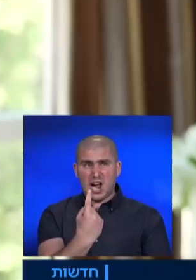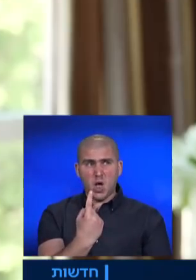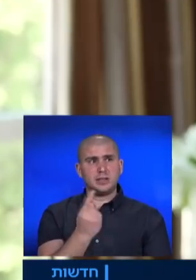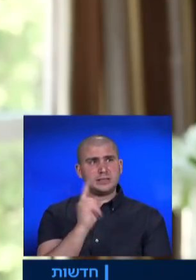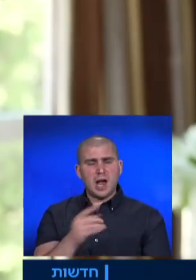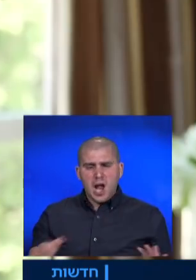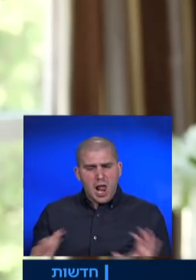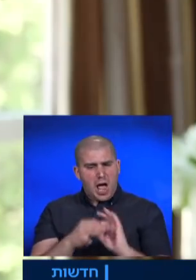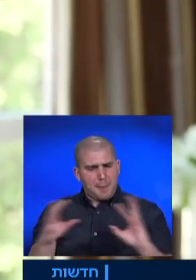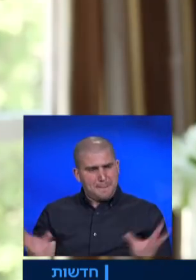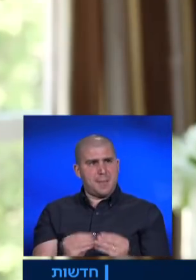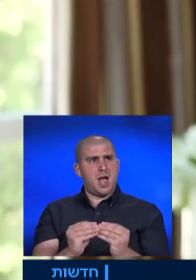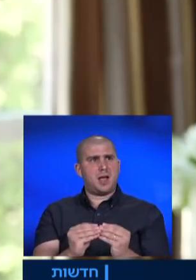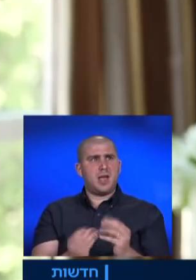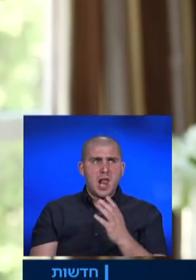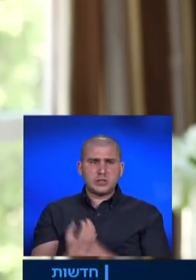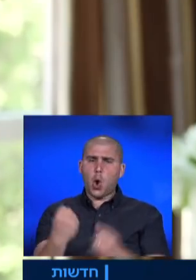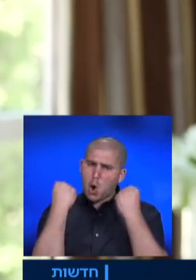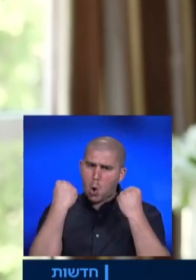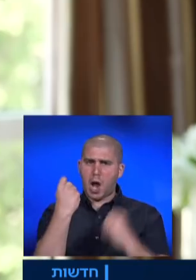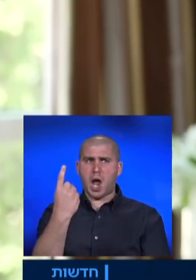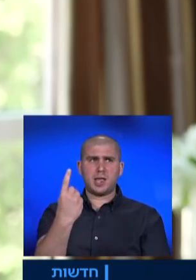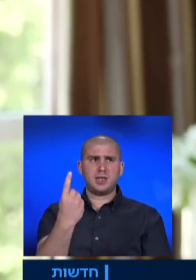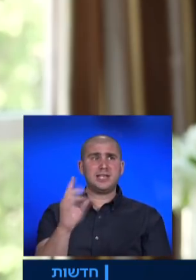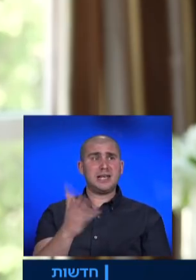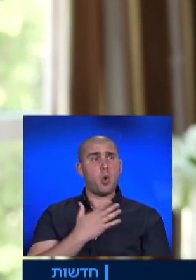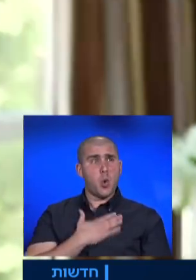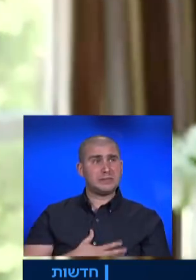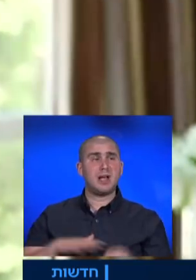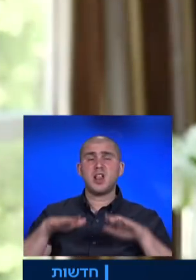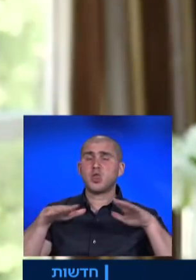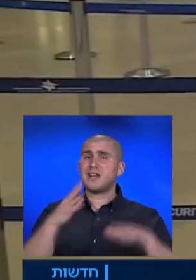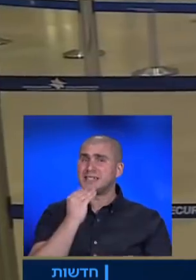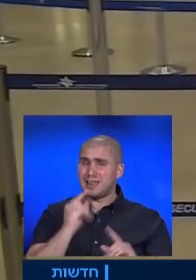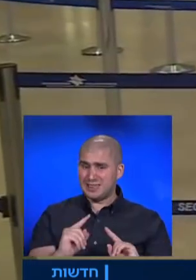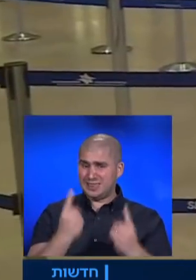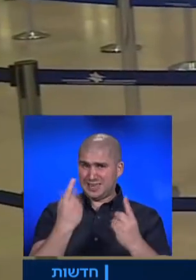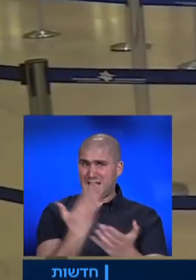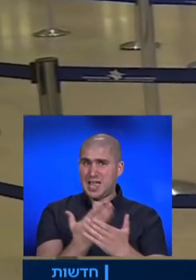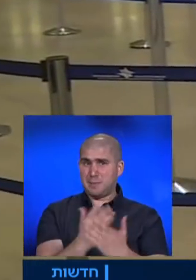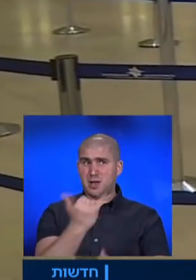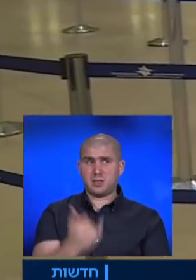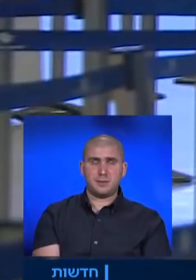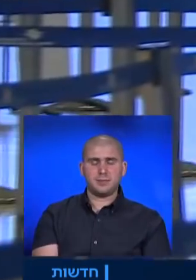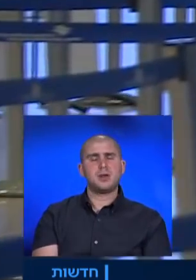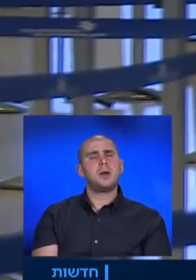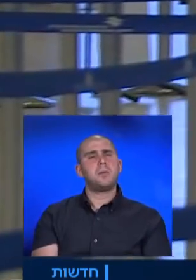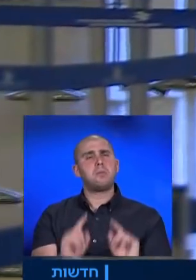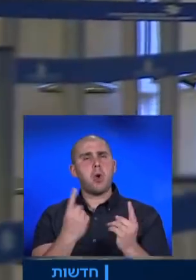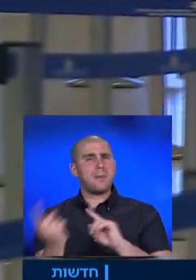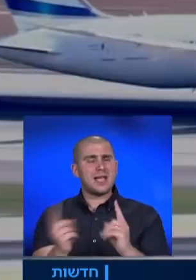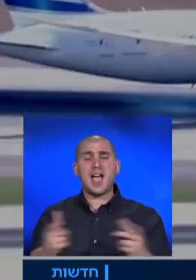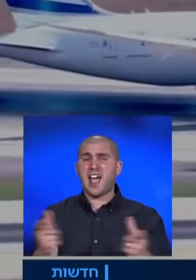ביחד, ליצור כוח, אם רוצים שהתעופה הישראלית תתקיים. בין כך ובין כך החברה הגיעה